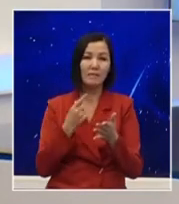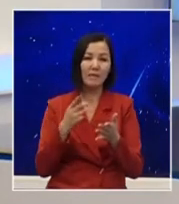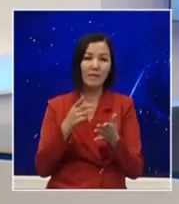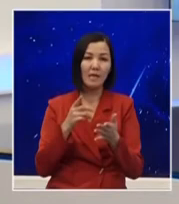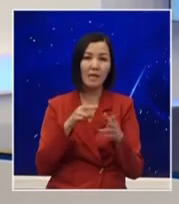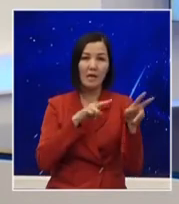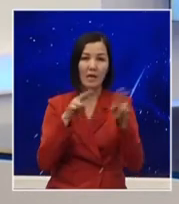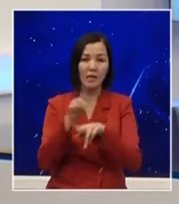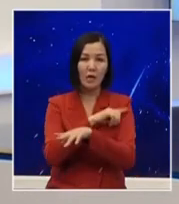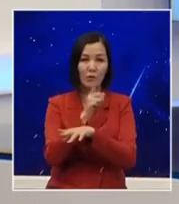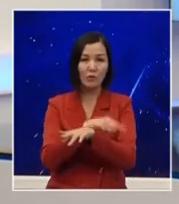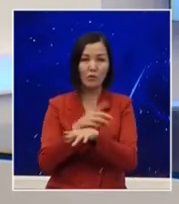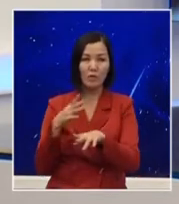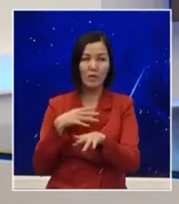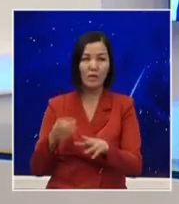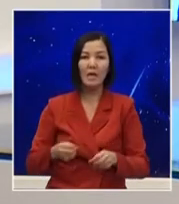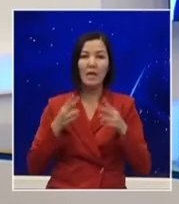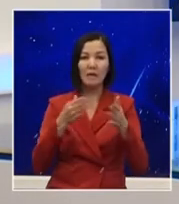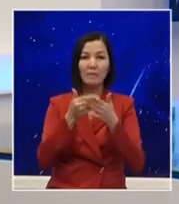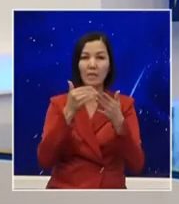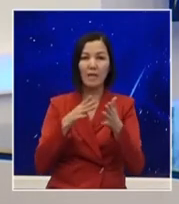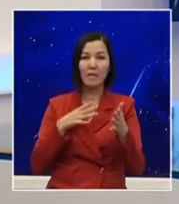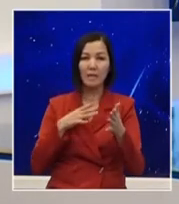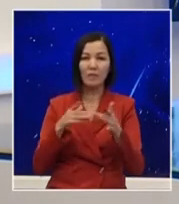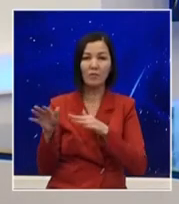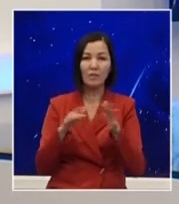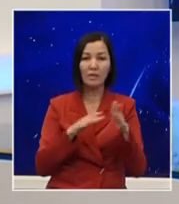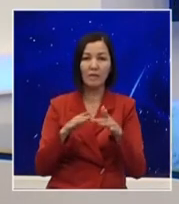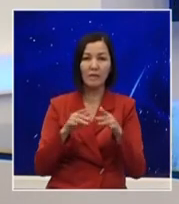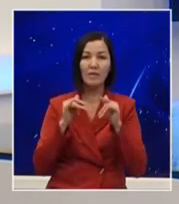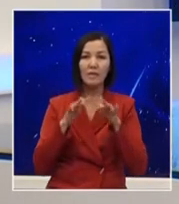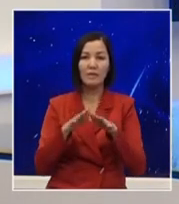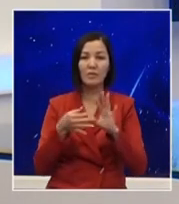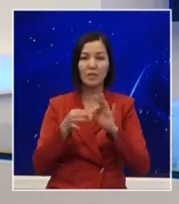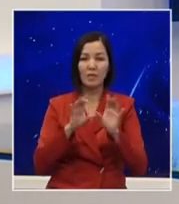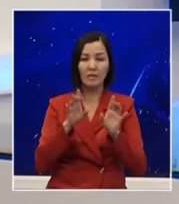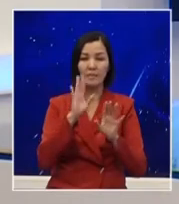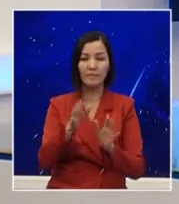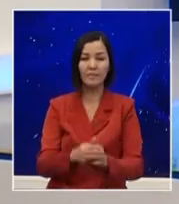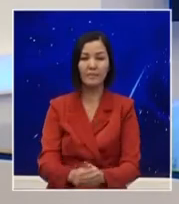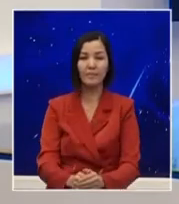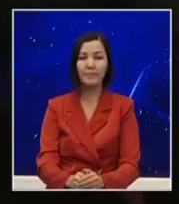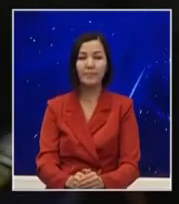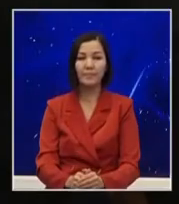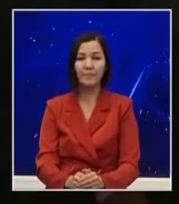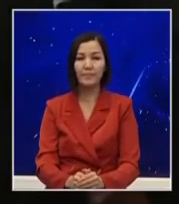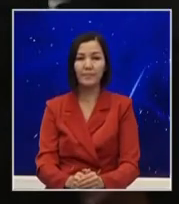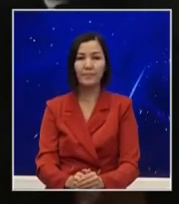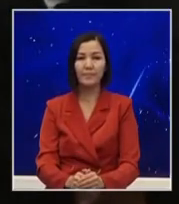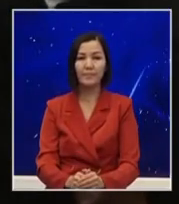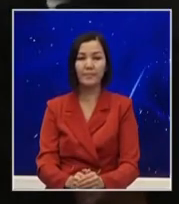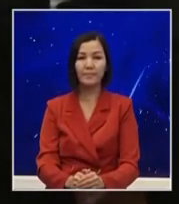салынғандарға қадағалауды күшейтеді. Қылмыстың алдын алу үшін жасалып жатқан іс туралы тілшіміз баяндайды. Мама, как